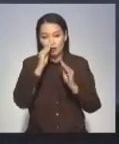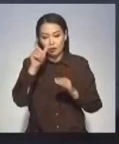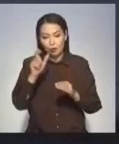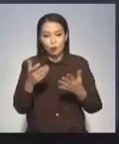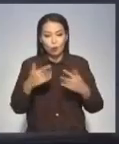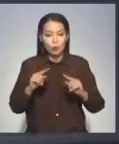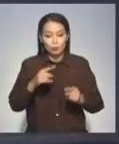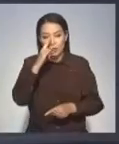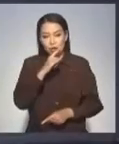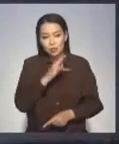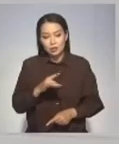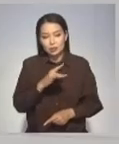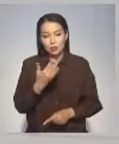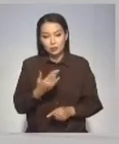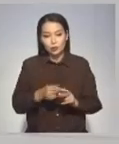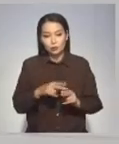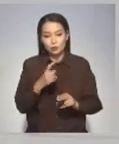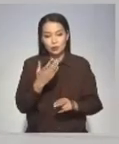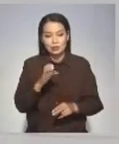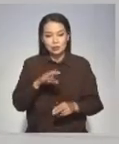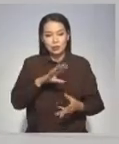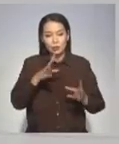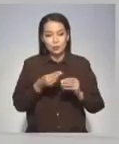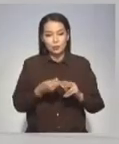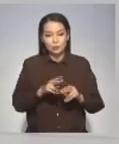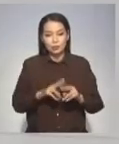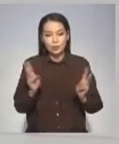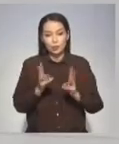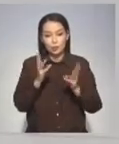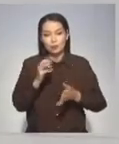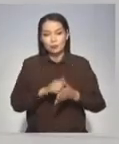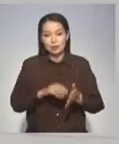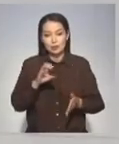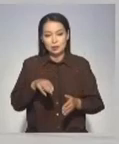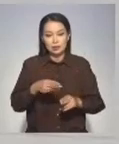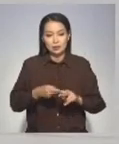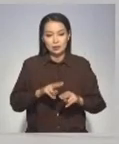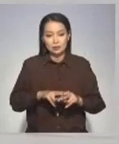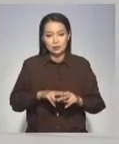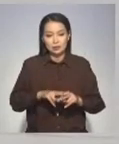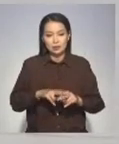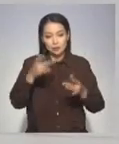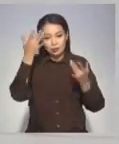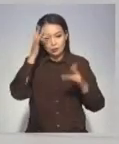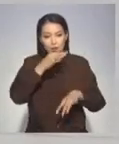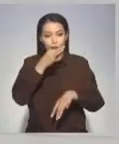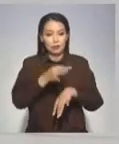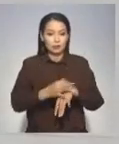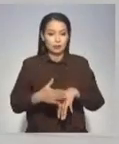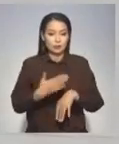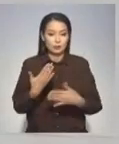Қазақстан Республикасының әкімшілік құқық бұзушылық кодексінің 336-бабы бойынша жауапкершілікке тартылды.